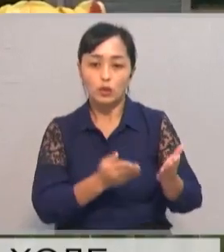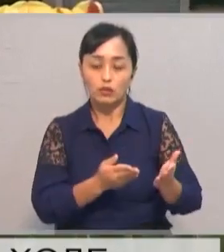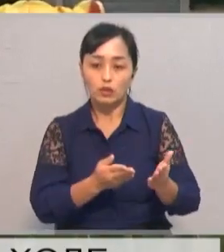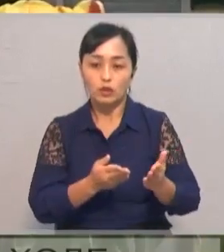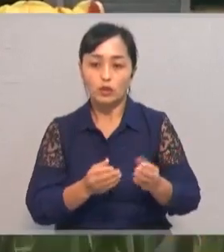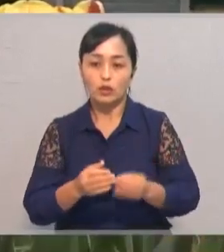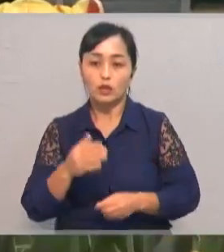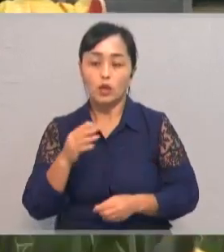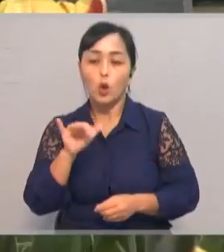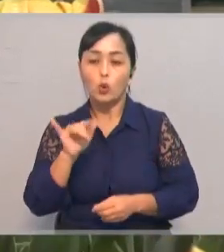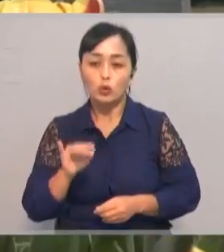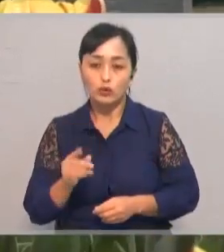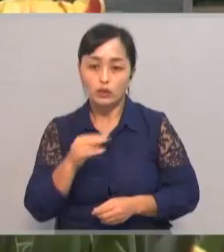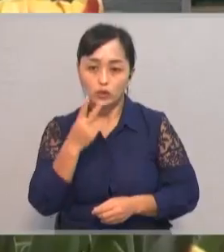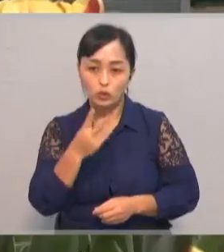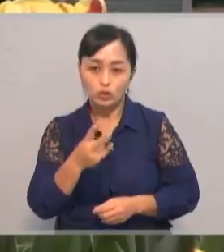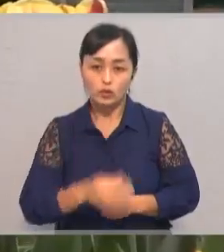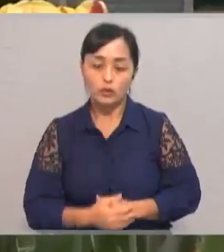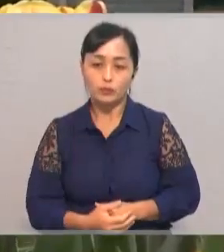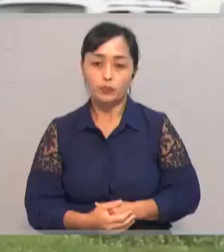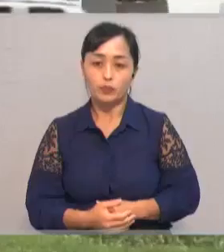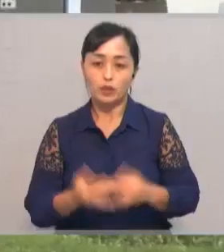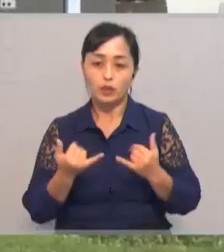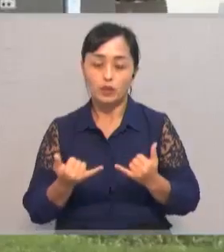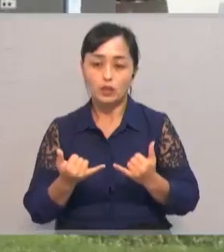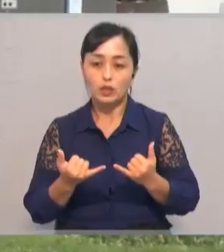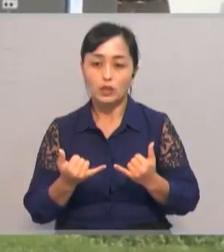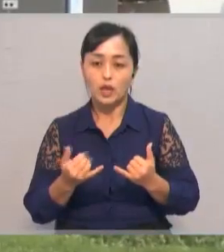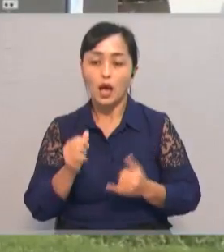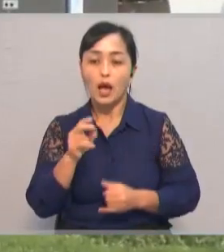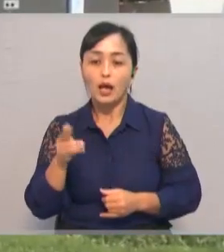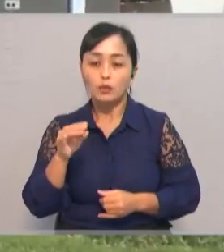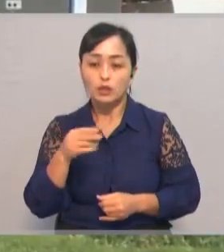возвращении условно-досрочного освобожденных и установлению административного надзора.